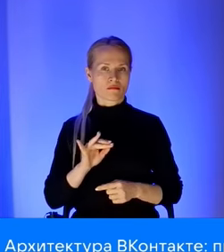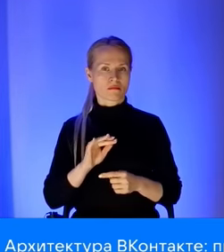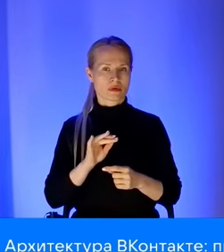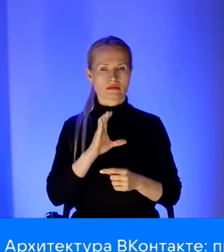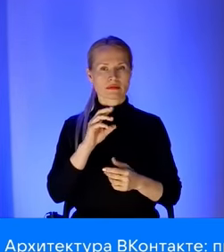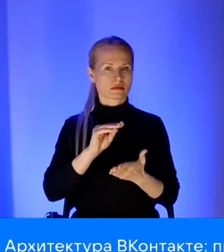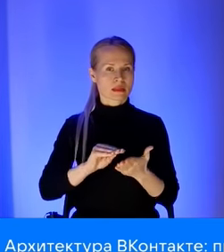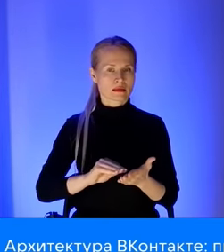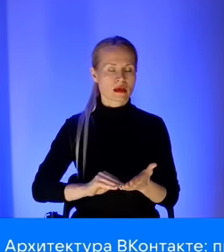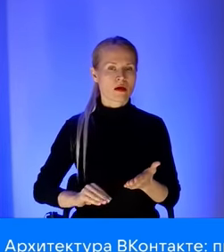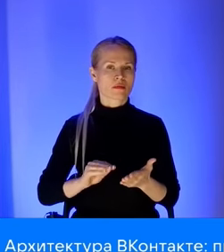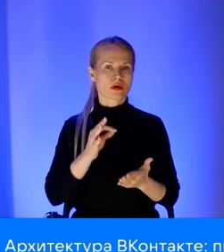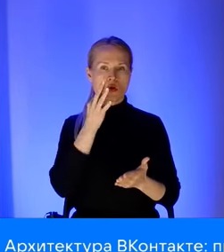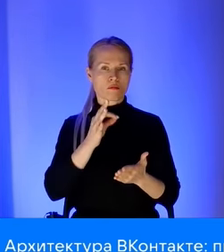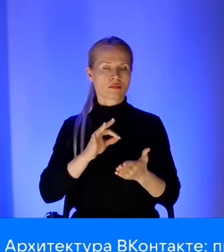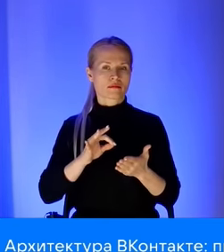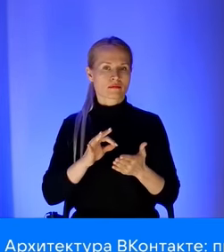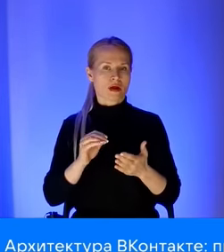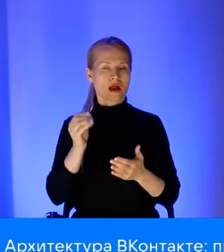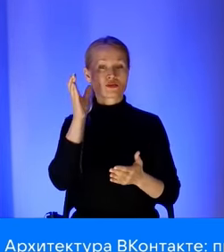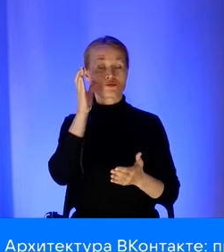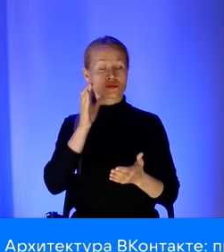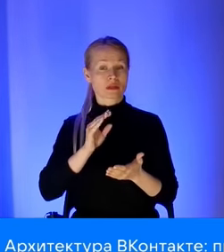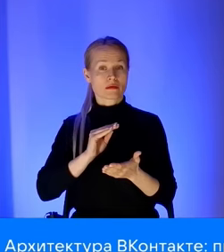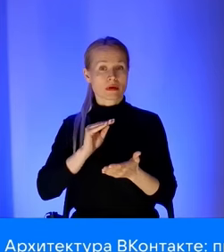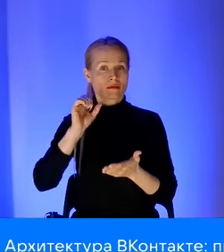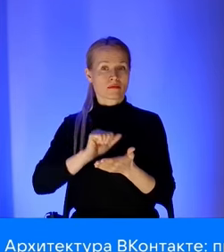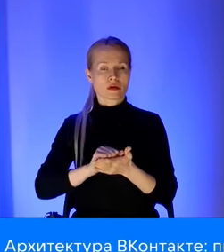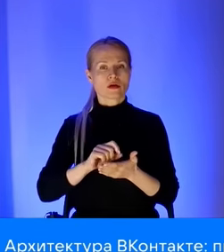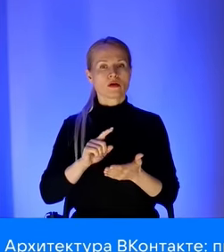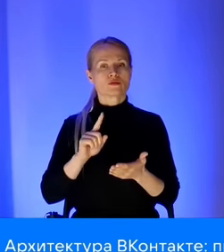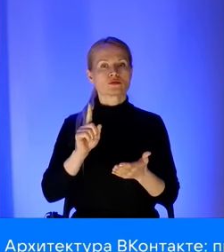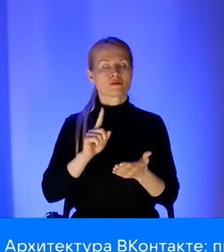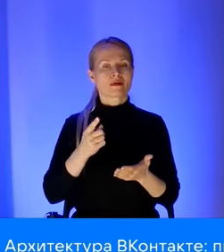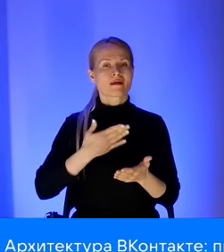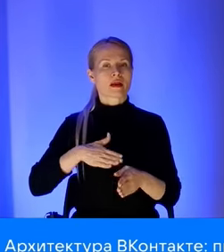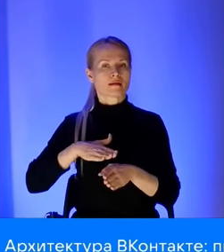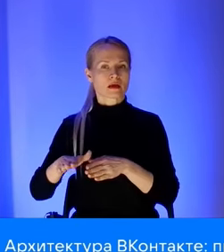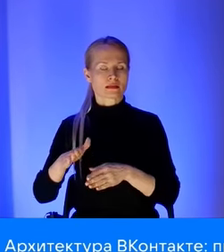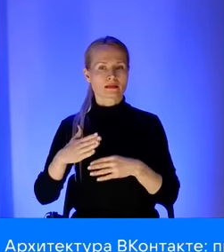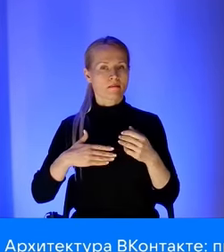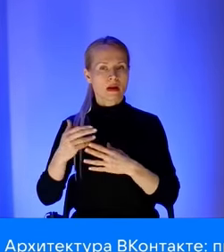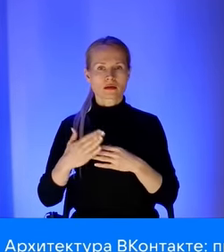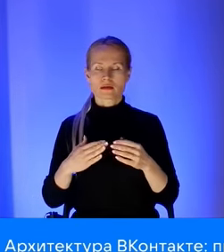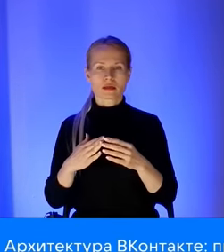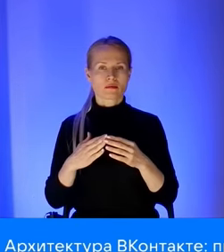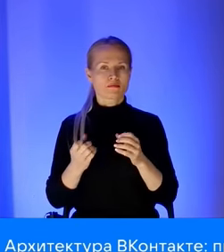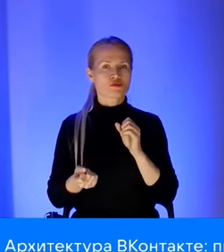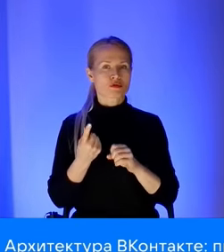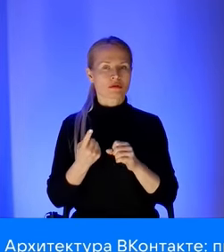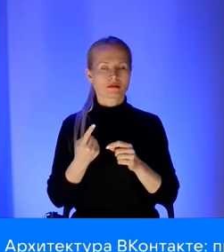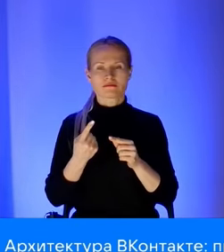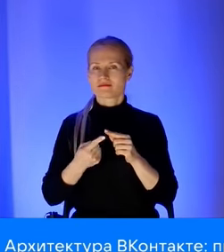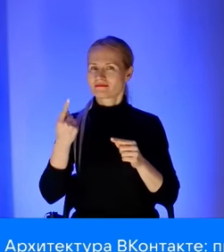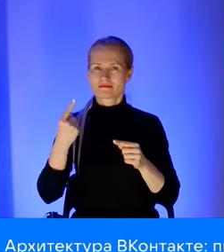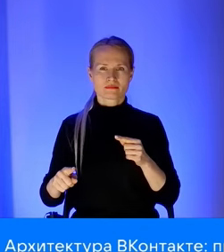статьями С любимыми пропо узлами в том что а реализация на практике является совсем другой э